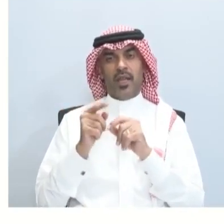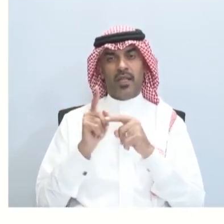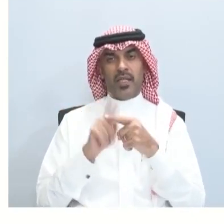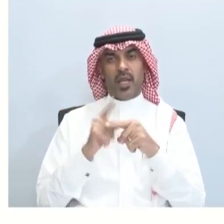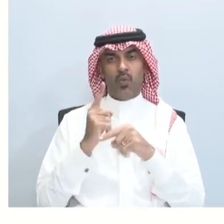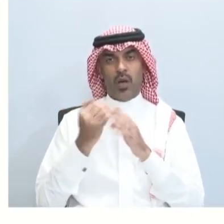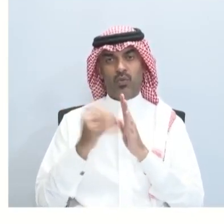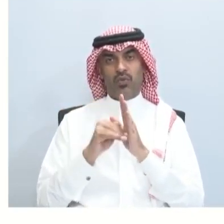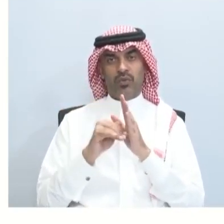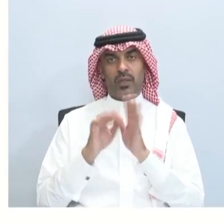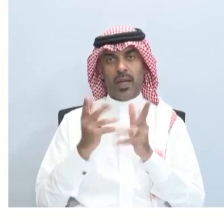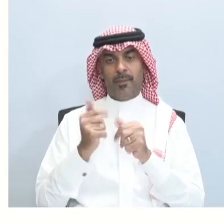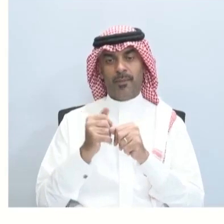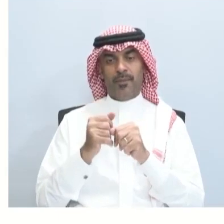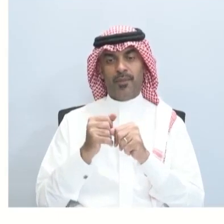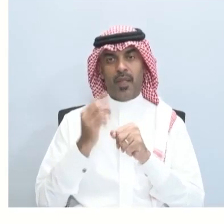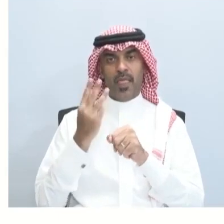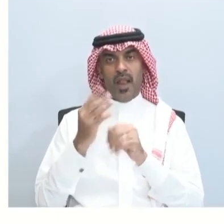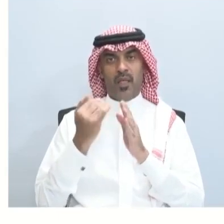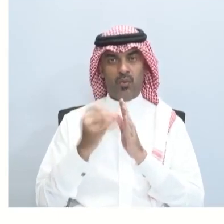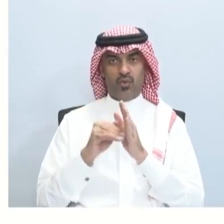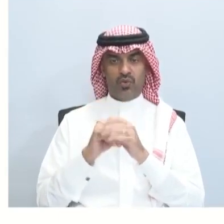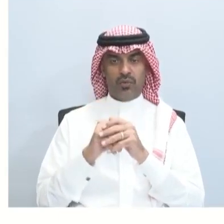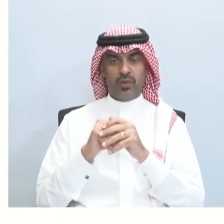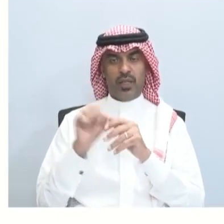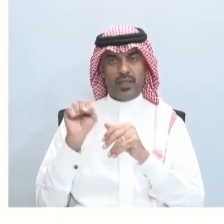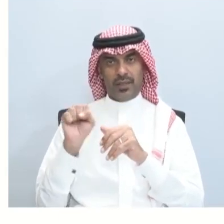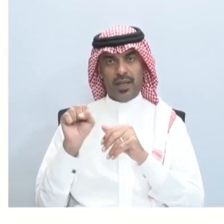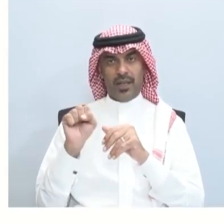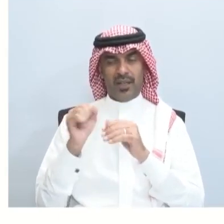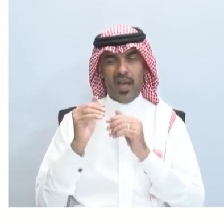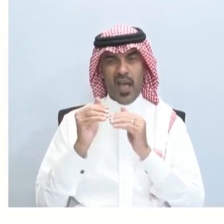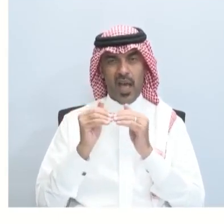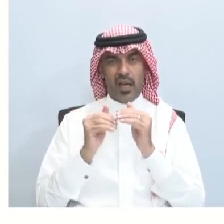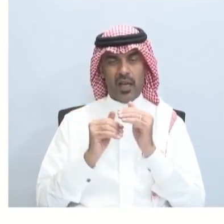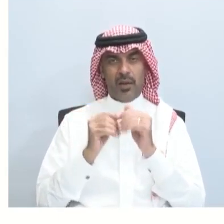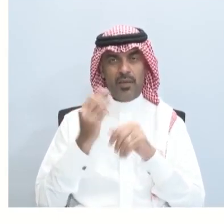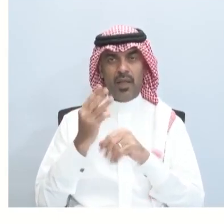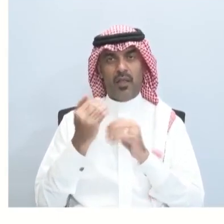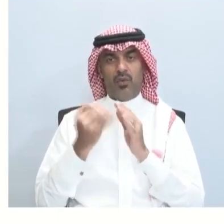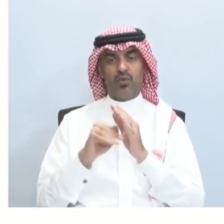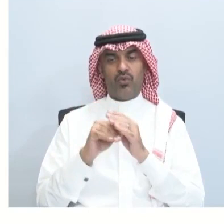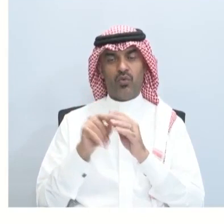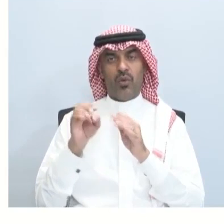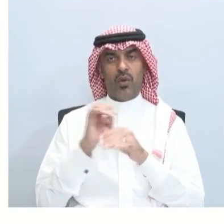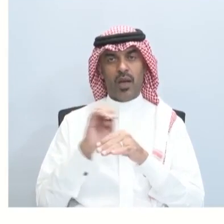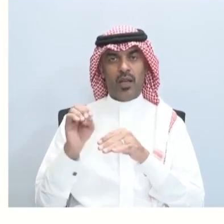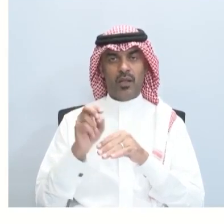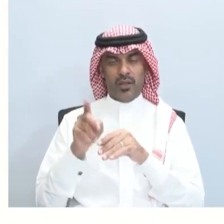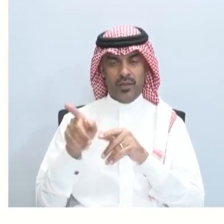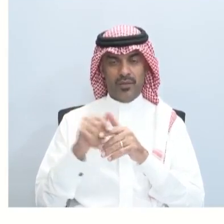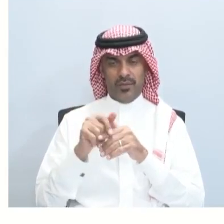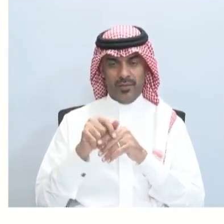واحد ونصف نعم هي ثلاثه ونصف اذا صاد اقل من ثلاثه ونصف وهو حل هذه المتباينه